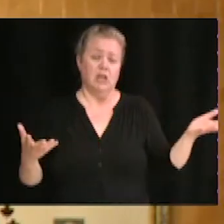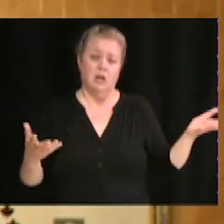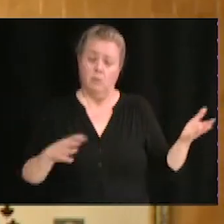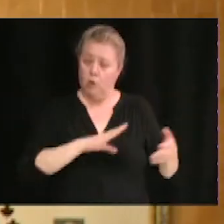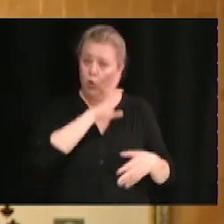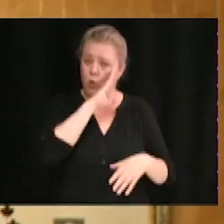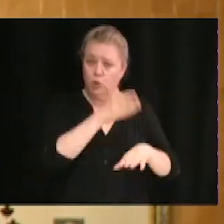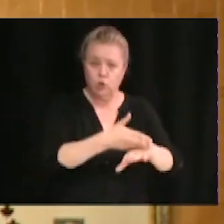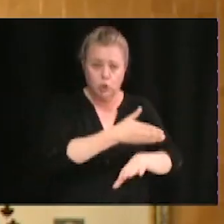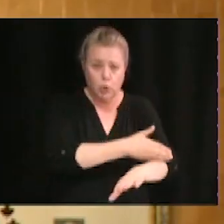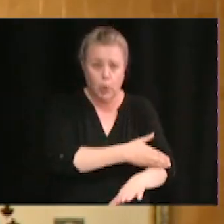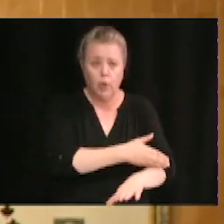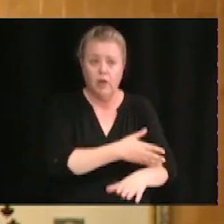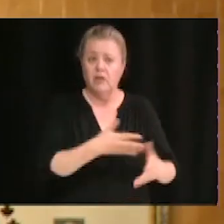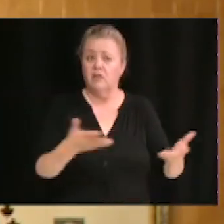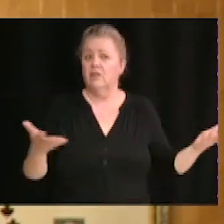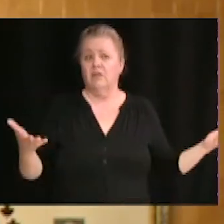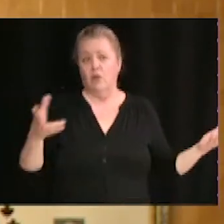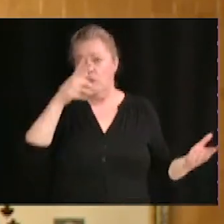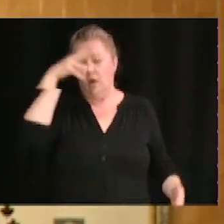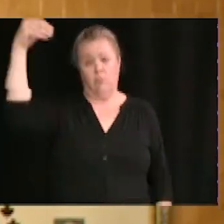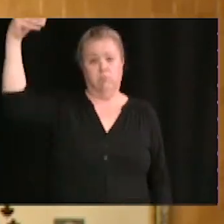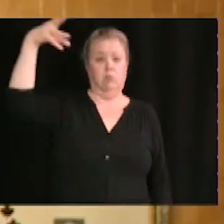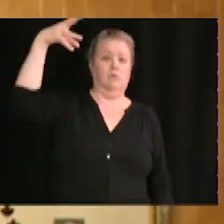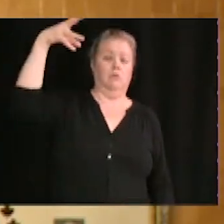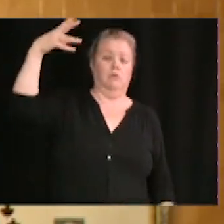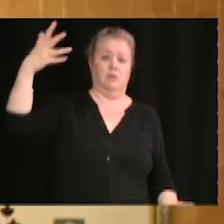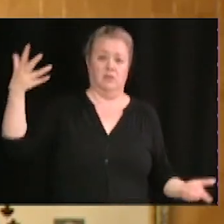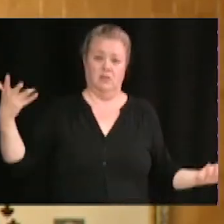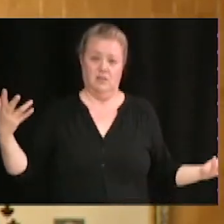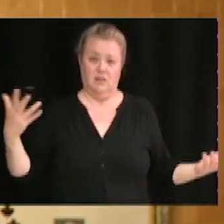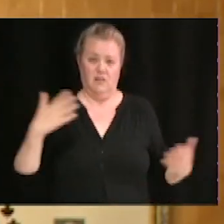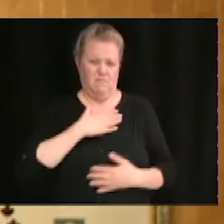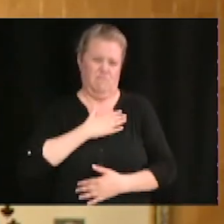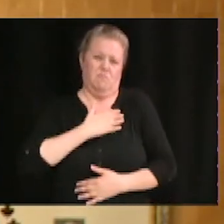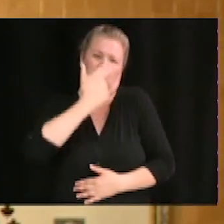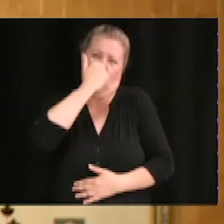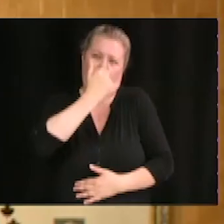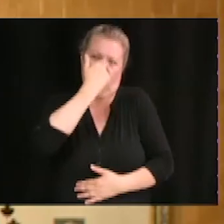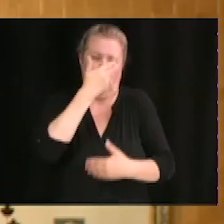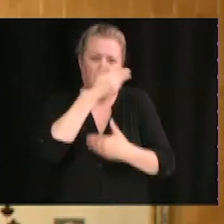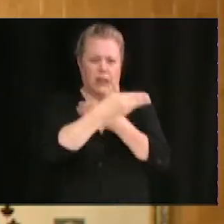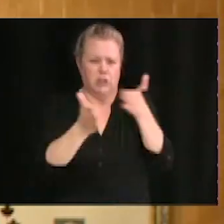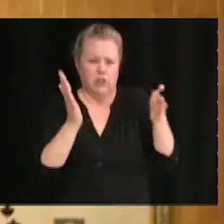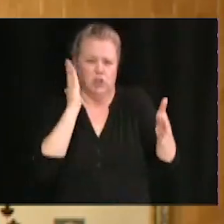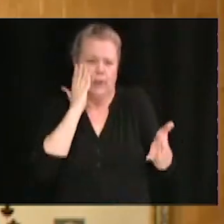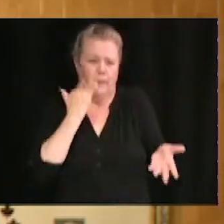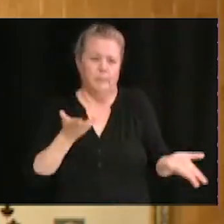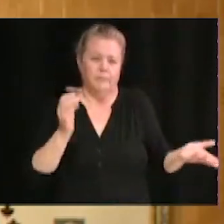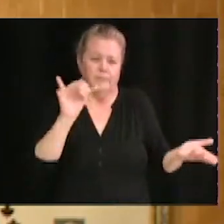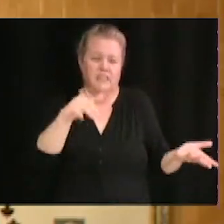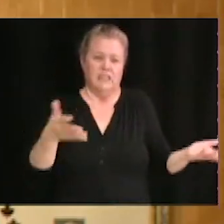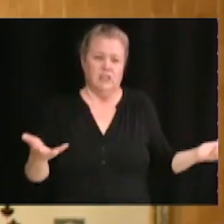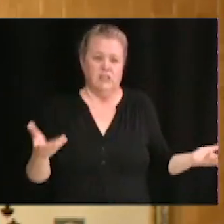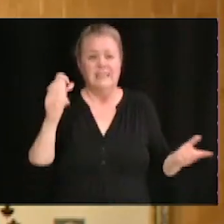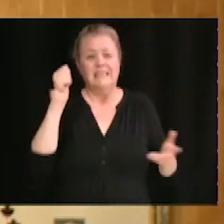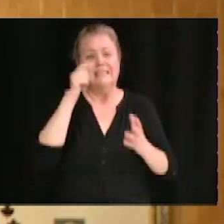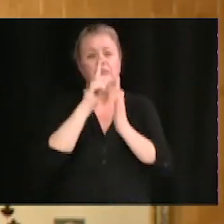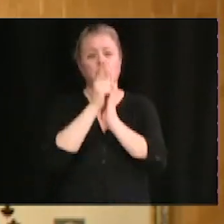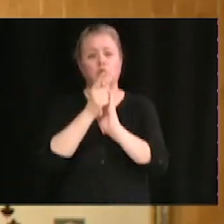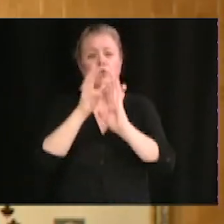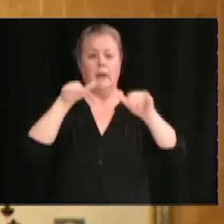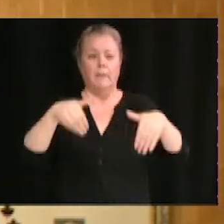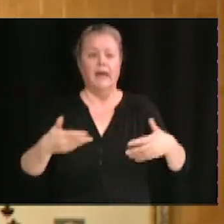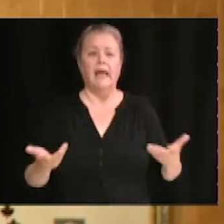ce matin. Bien, la lumière allume. C'est agréable dans ta chambre. t'a... Bien, dix minutes plus tard, c